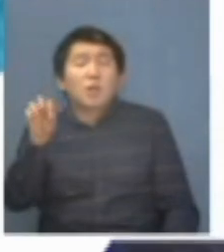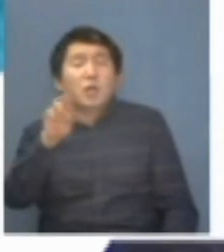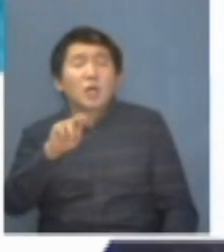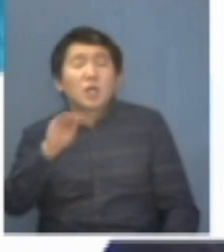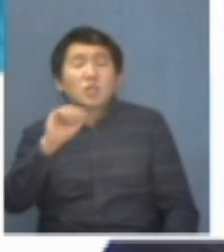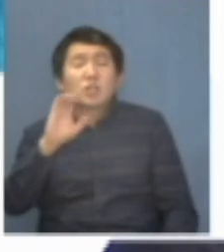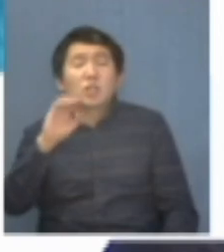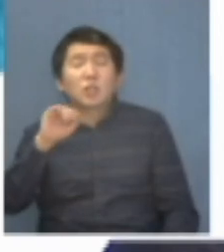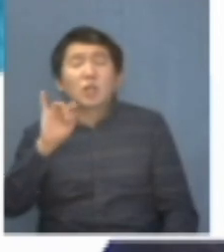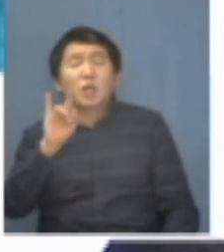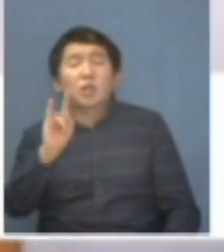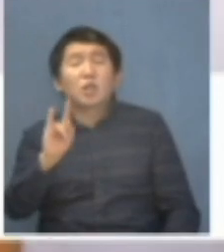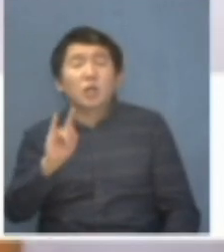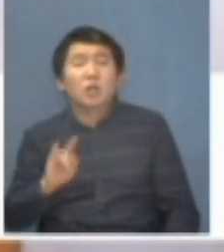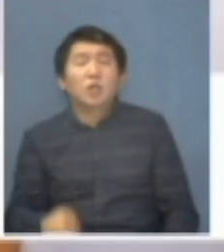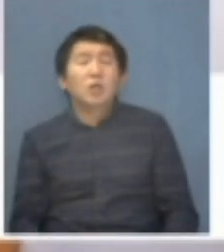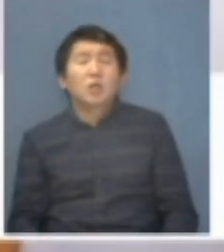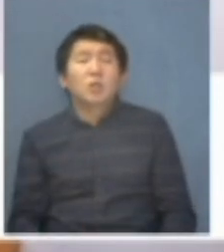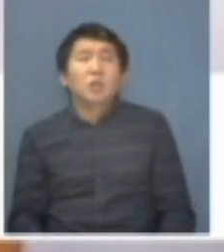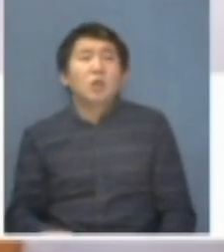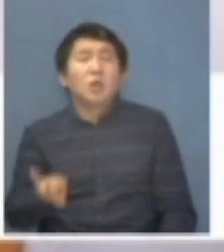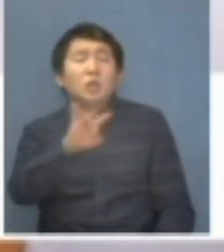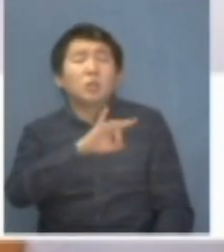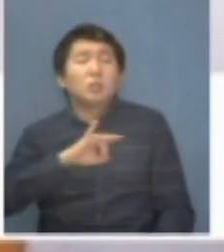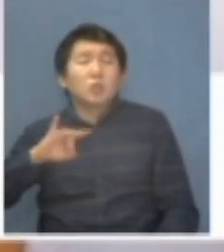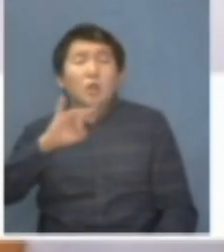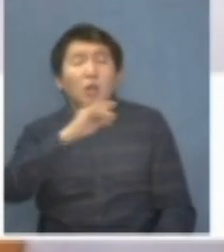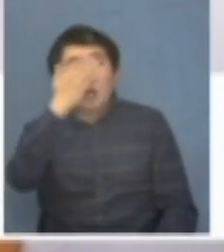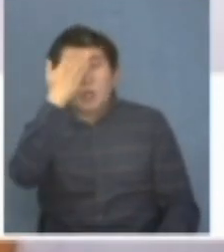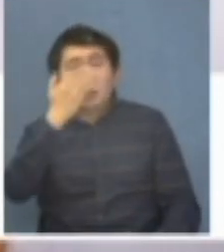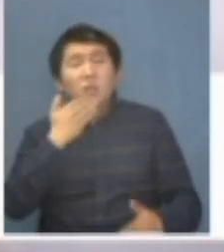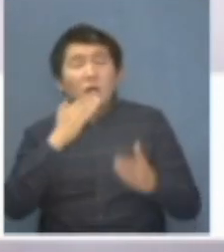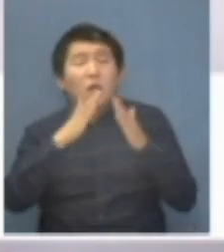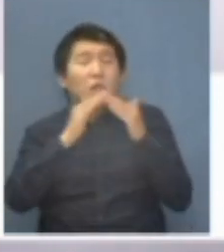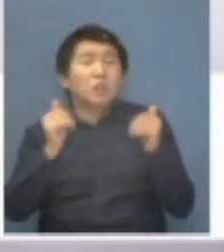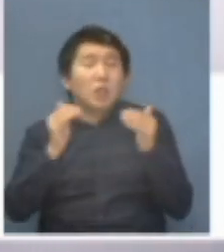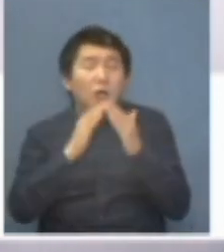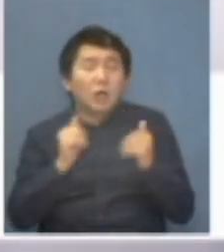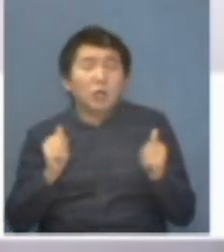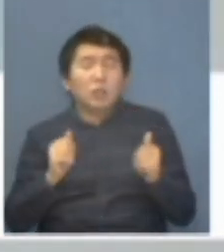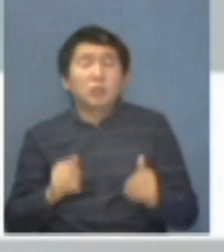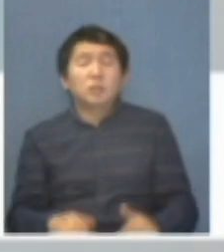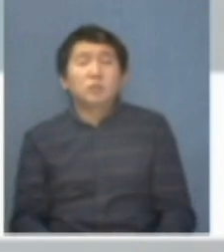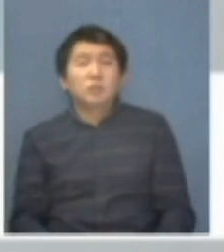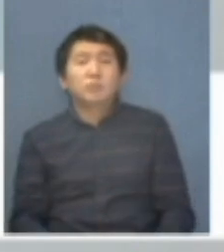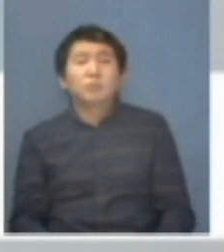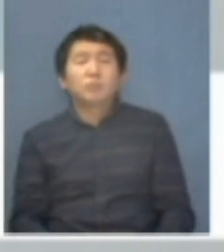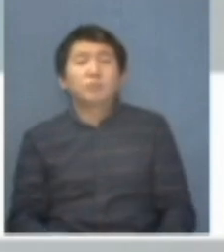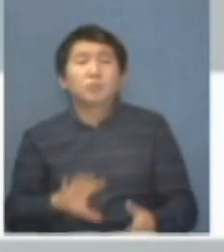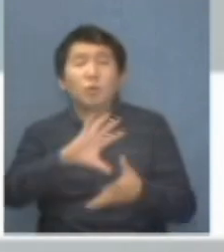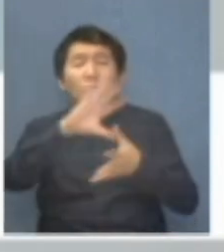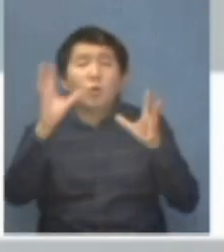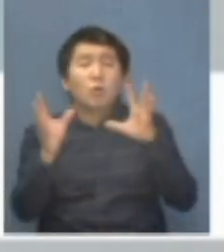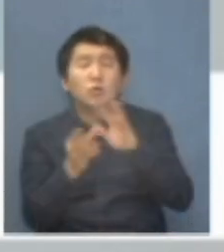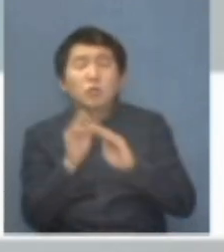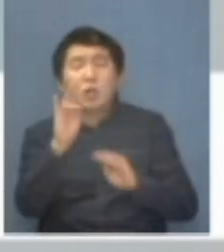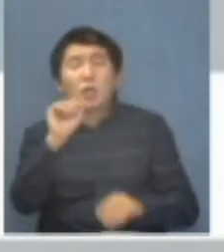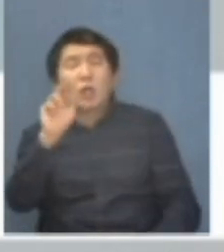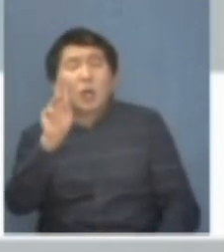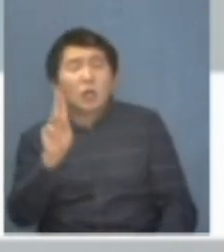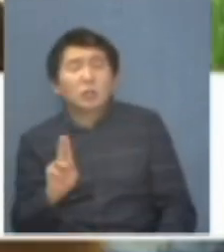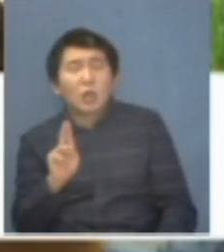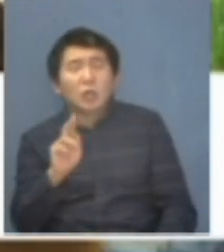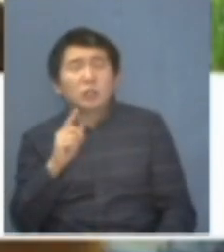Основная цель работы республиканского летнего лагеря Ассамблея Жастары – сплочение молодежи вокруг принципов общенационального единства и